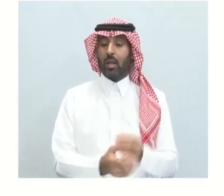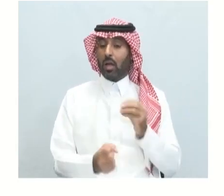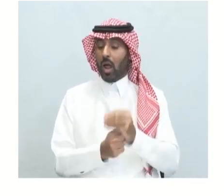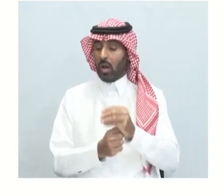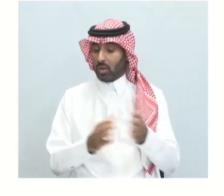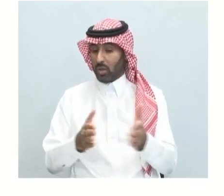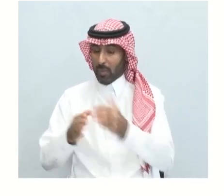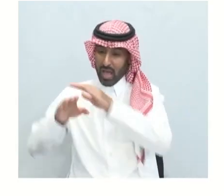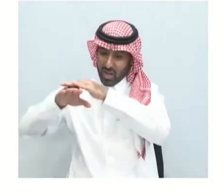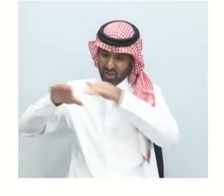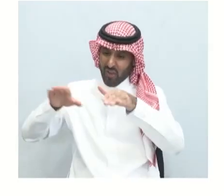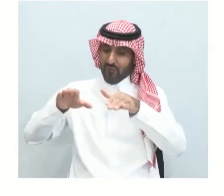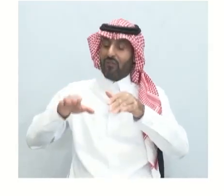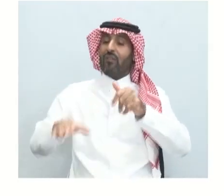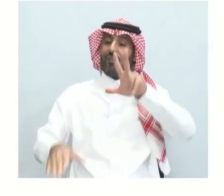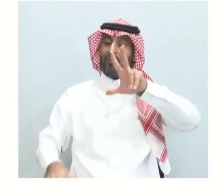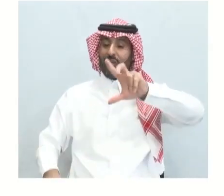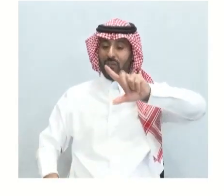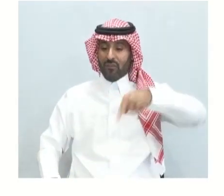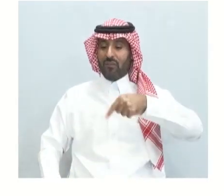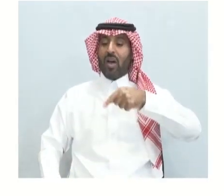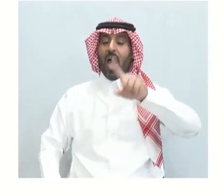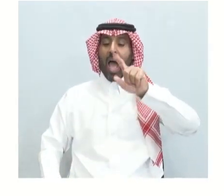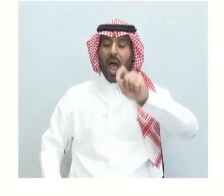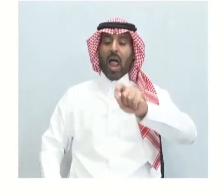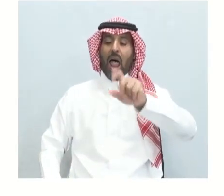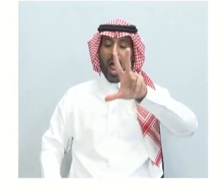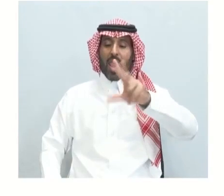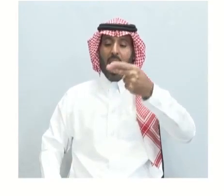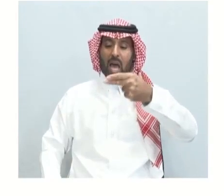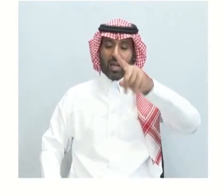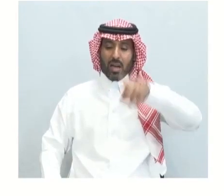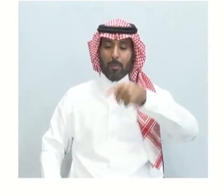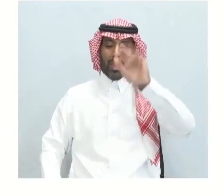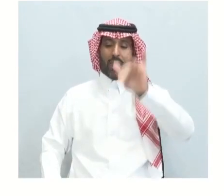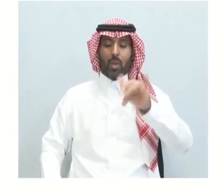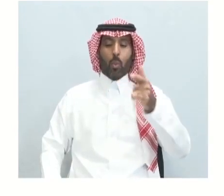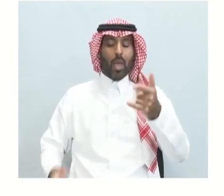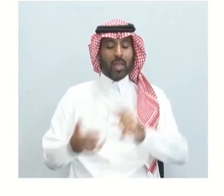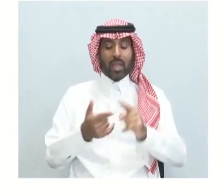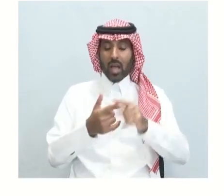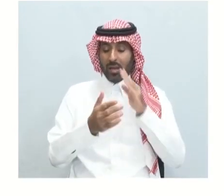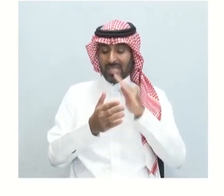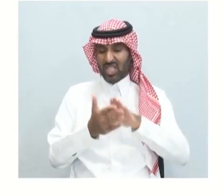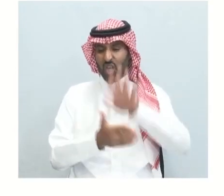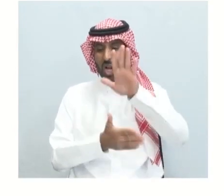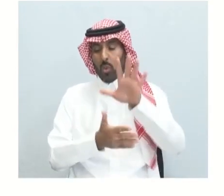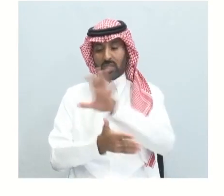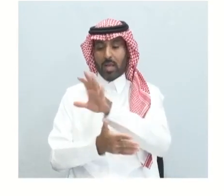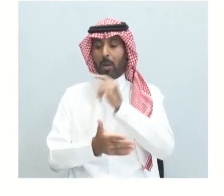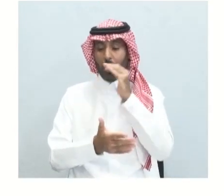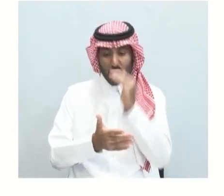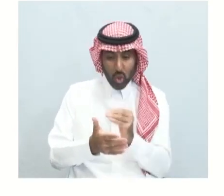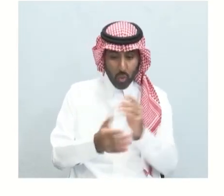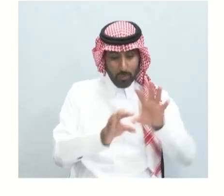الرف العربي او ما يعرف بالرصيف العربي ذكرنا بانه يقاع اقليم الرف العربي الى الشرق والشمال والجنوب من